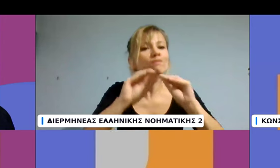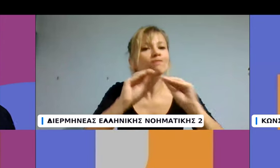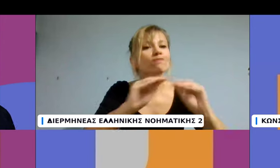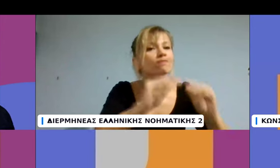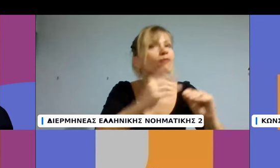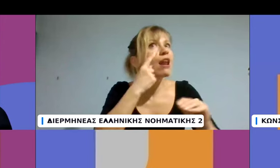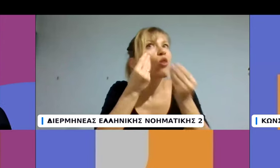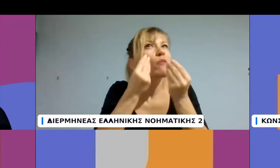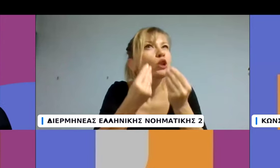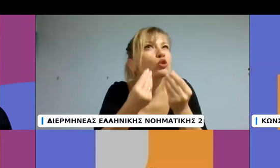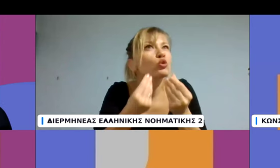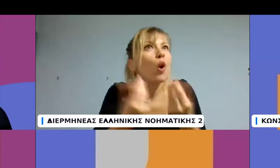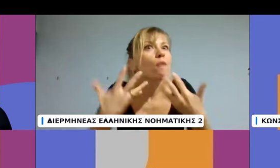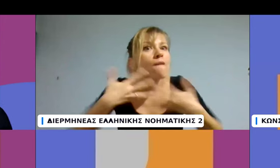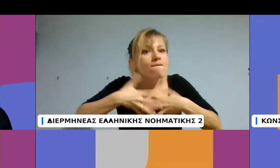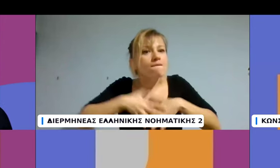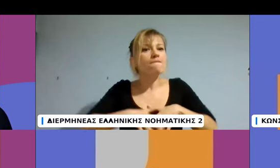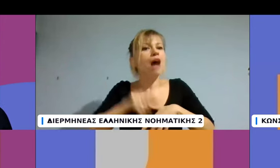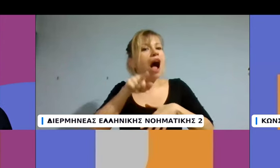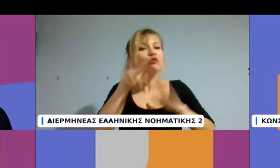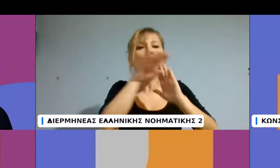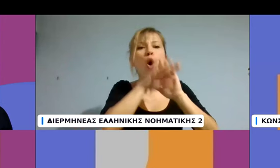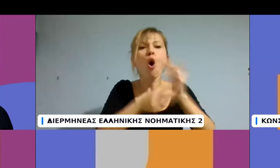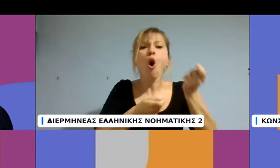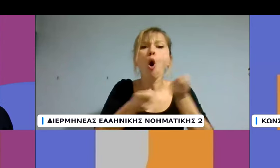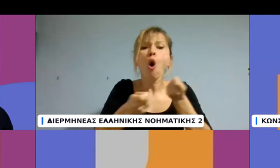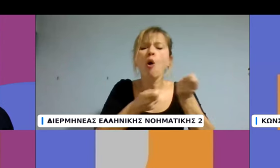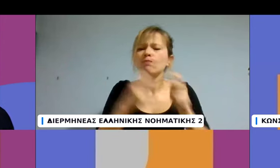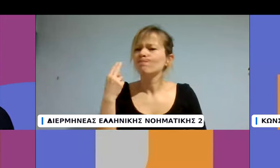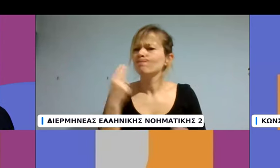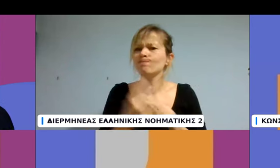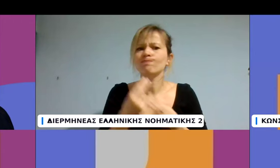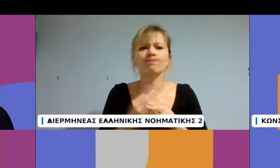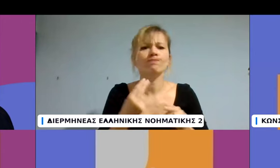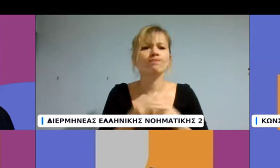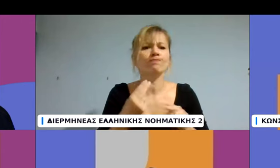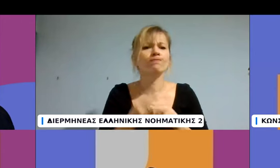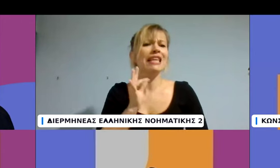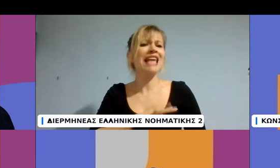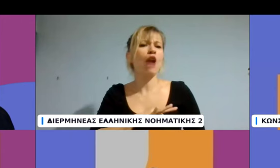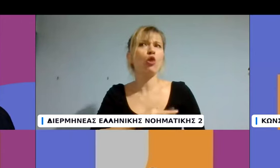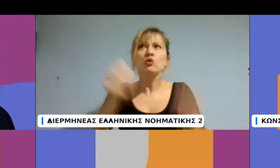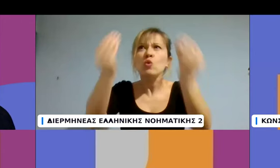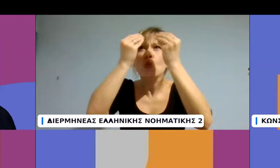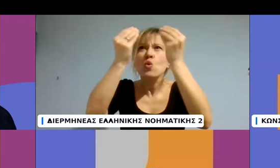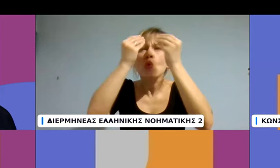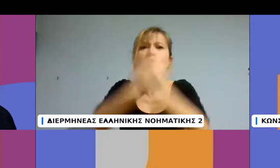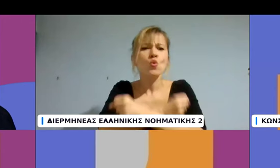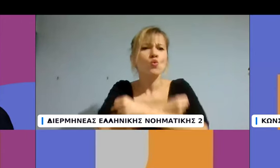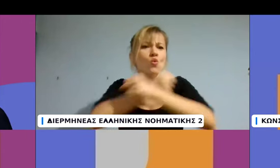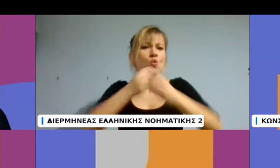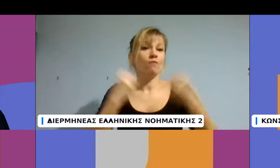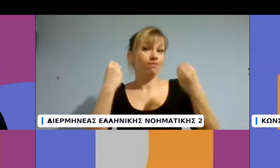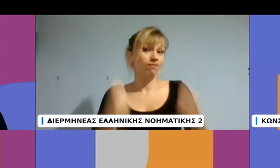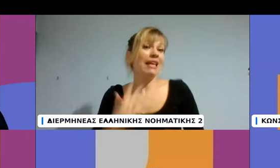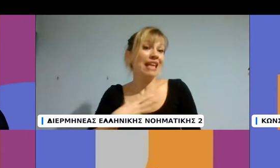και πώς ο οδηγός μπορεί να αποτελέσει ένα πολύ χρήσιμο εργαλείο για αυτούς και αυτές. Θέλουμε να μας βοηθήσετε